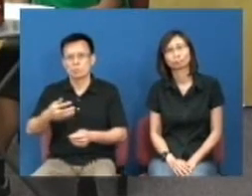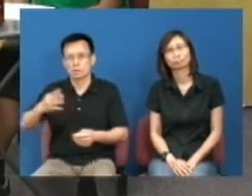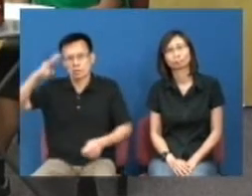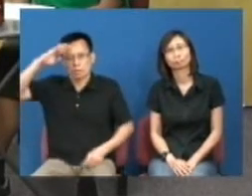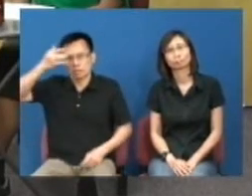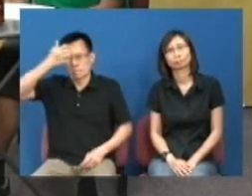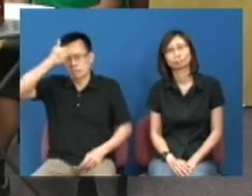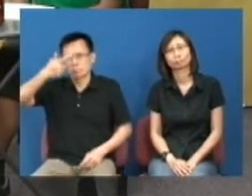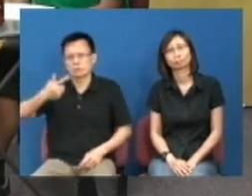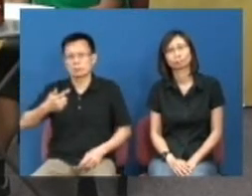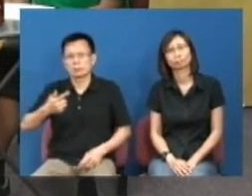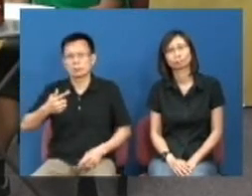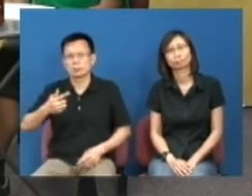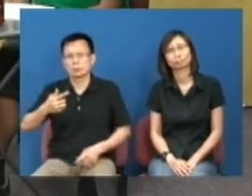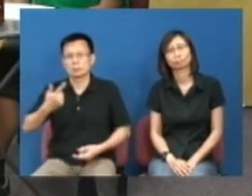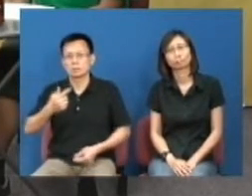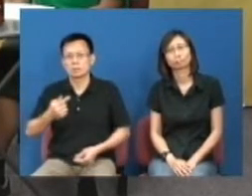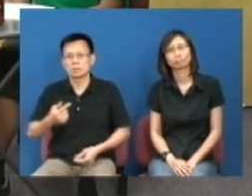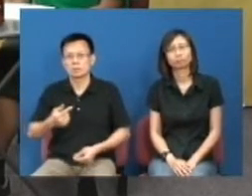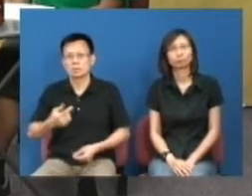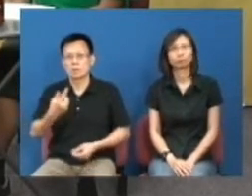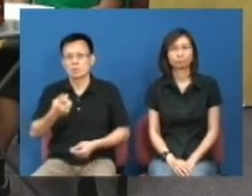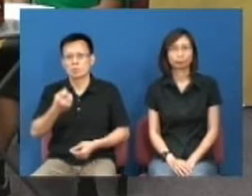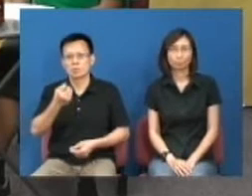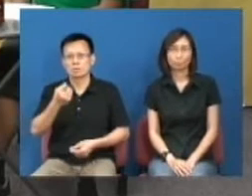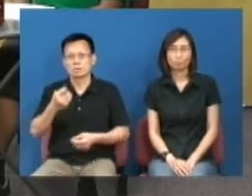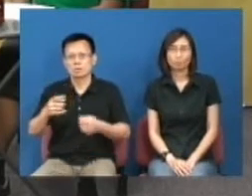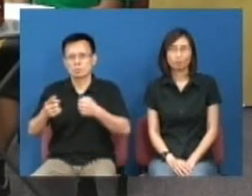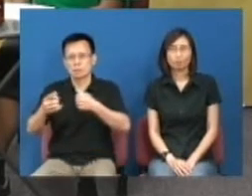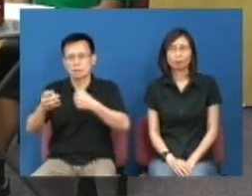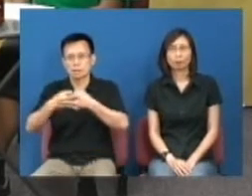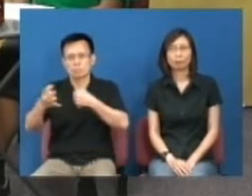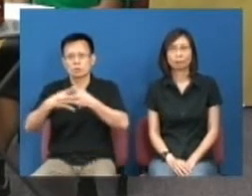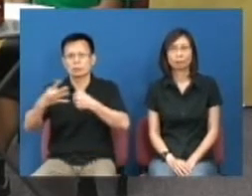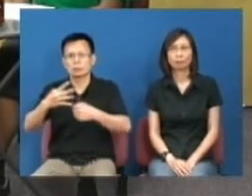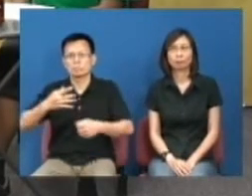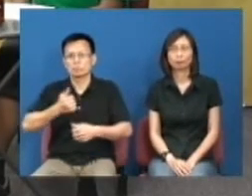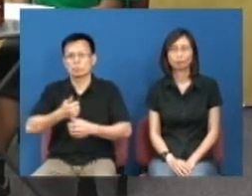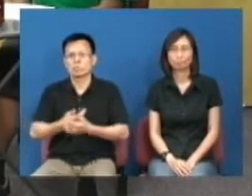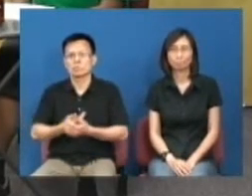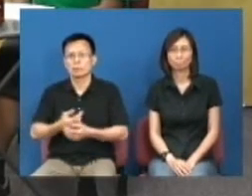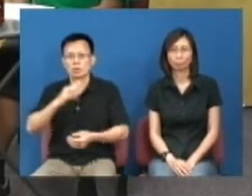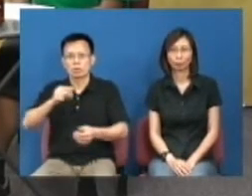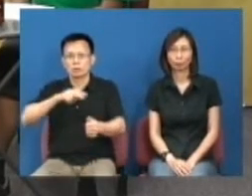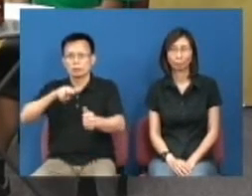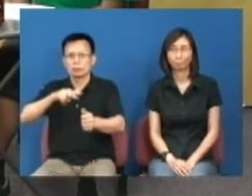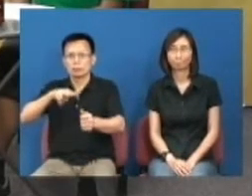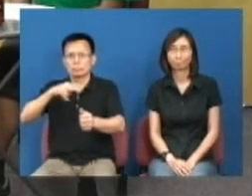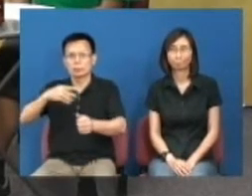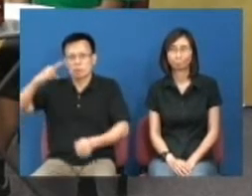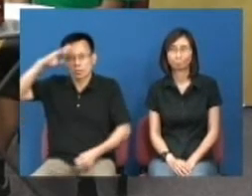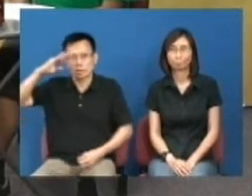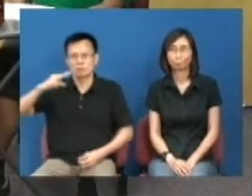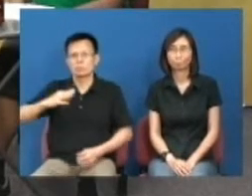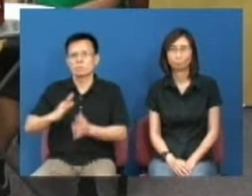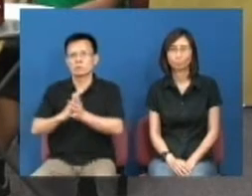就可以做下三四把手的人咯，佢去管理香港嘅警隊一定係唔得噶啦，係